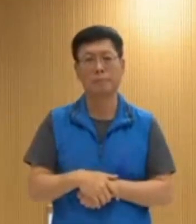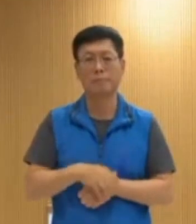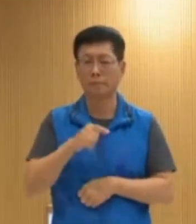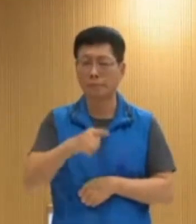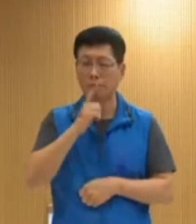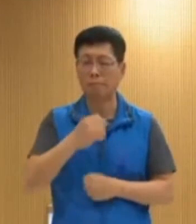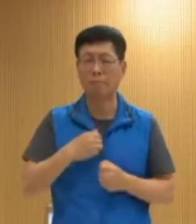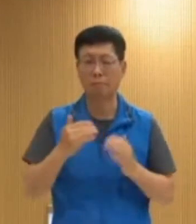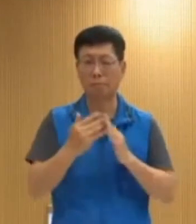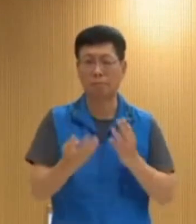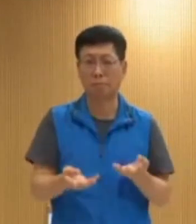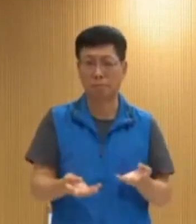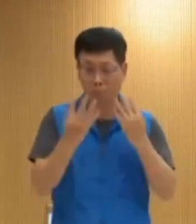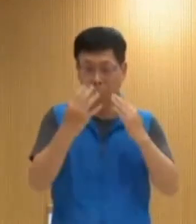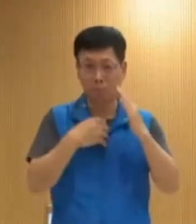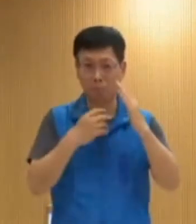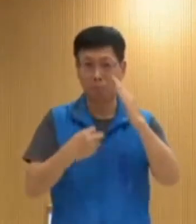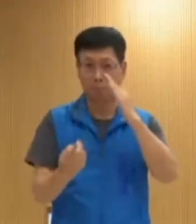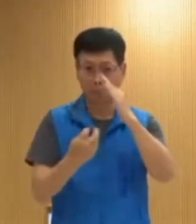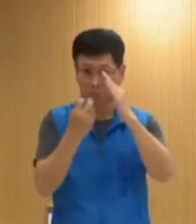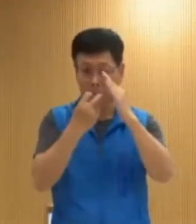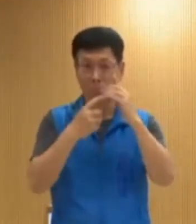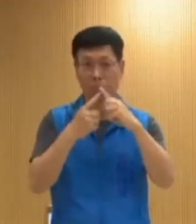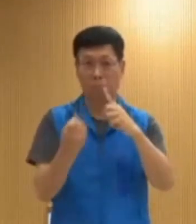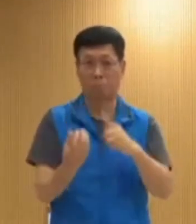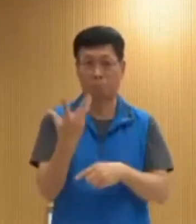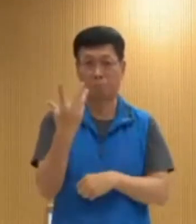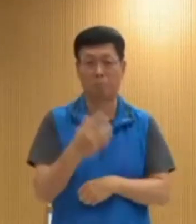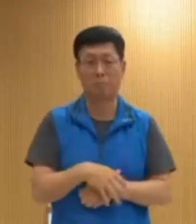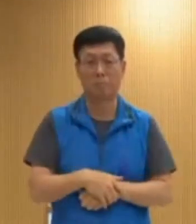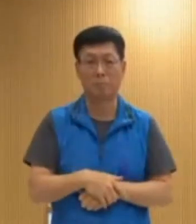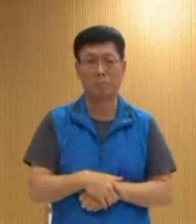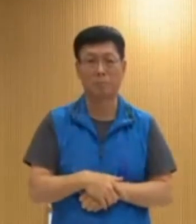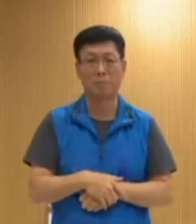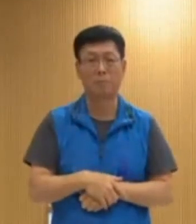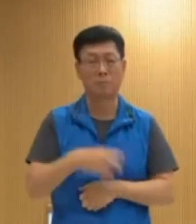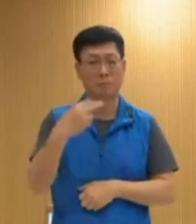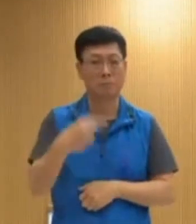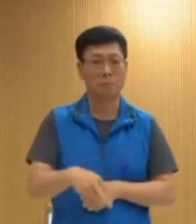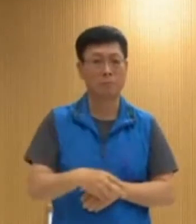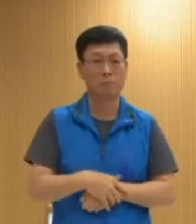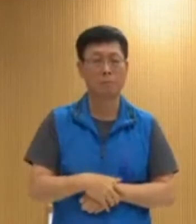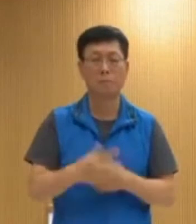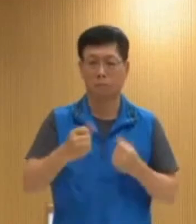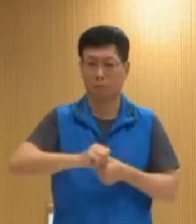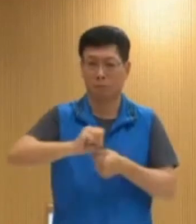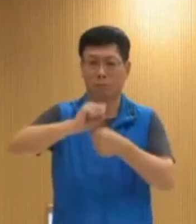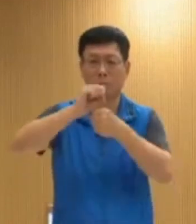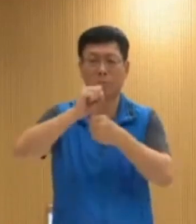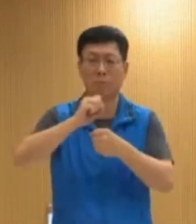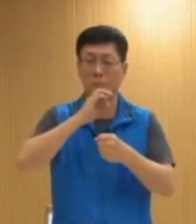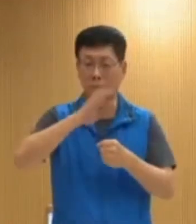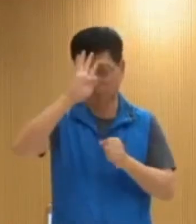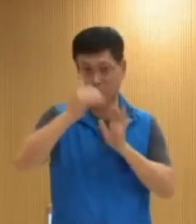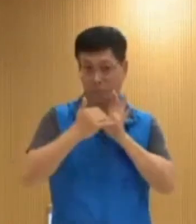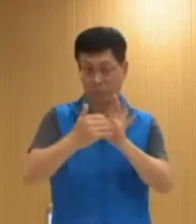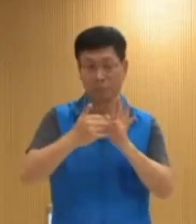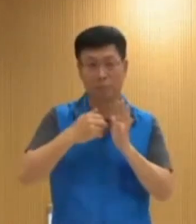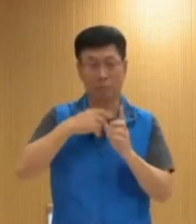隔离数目越来越多，所以我们同时也增加了防疫旅